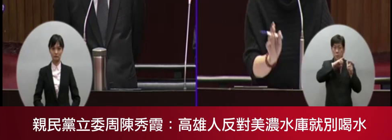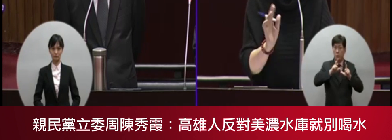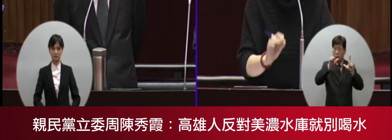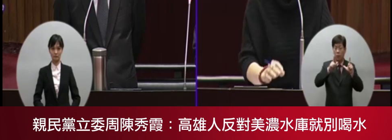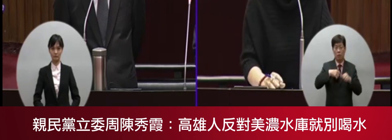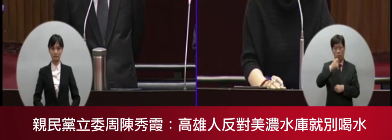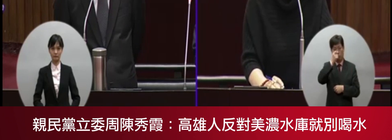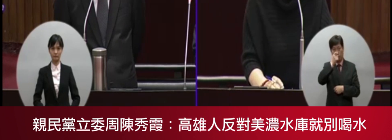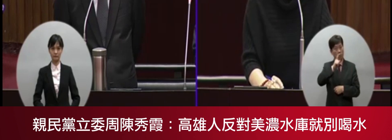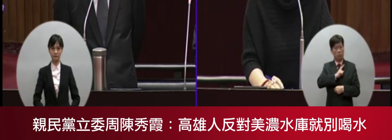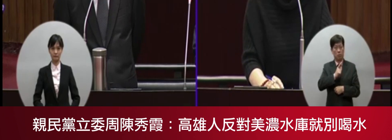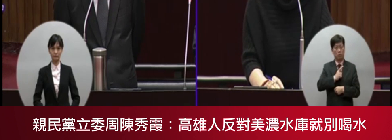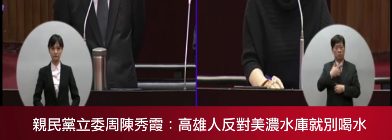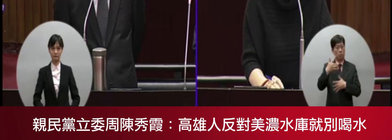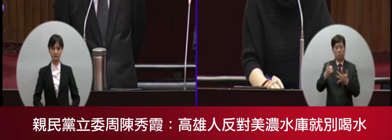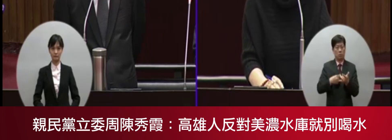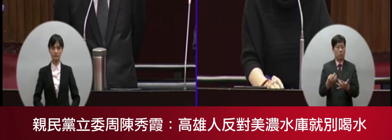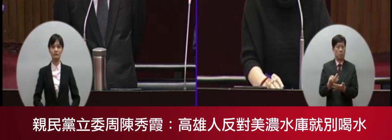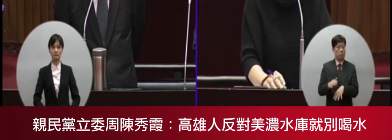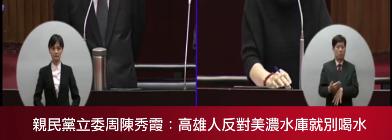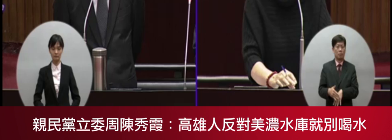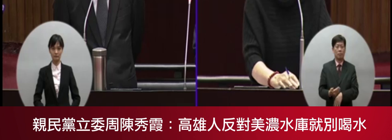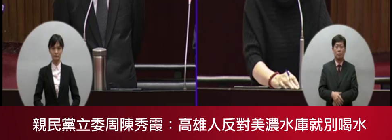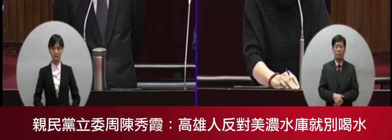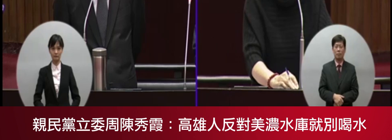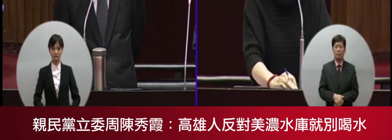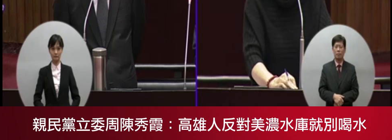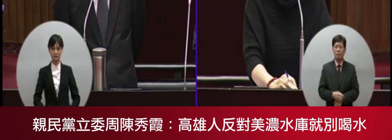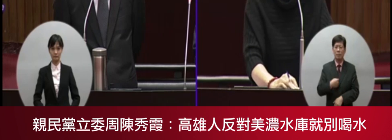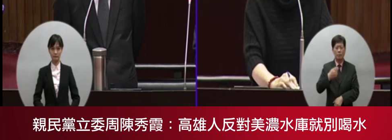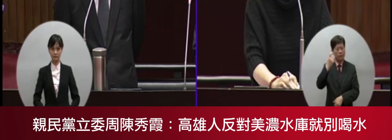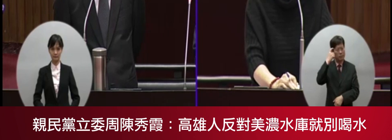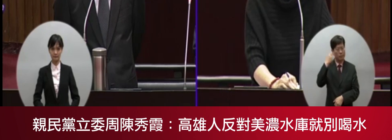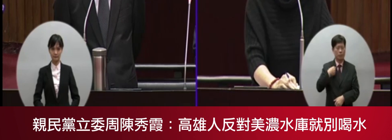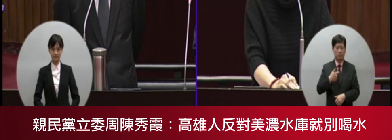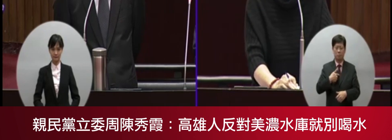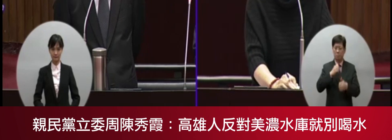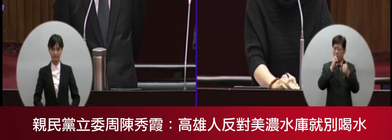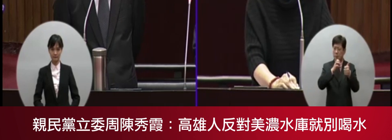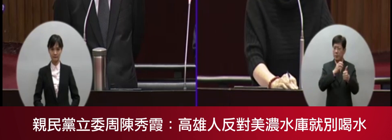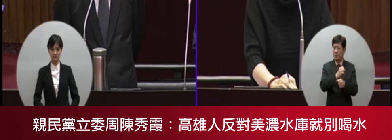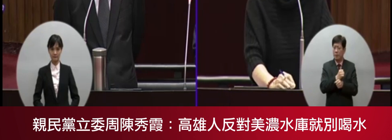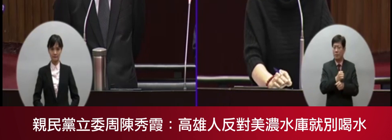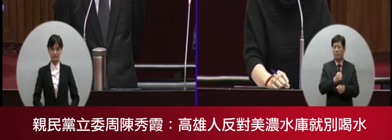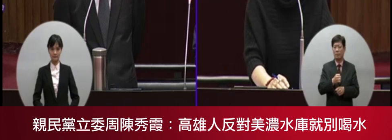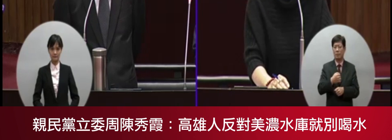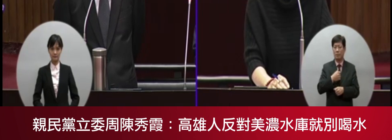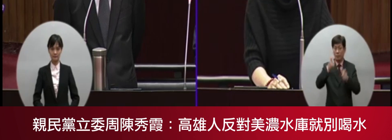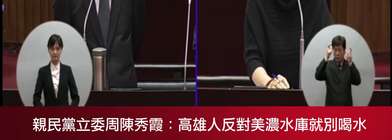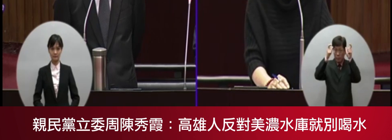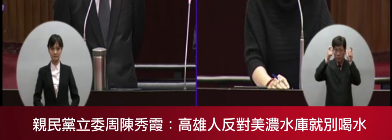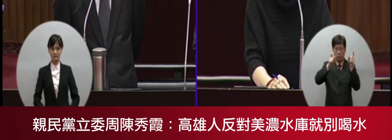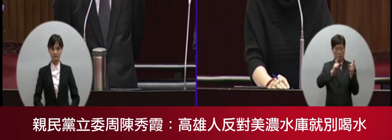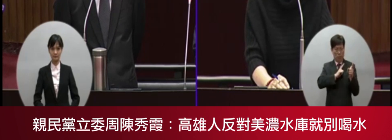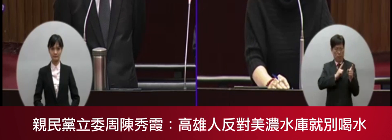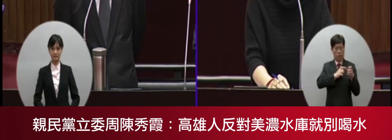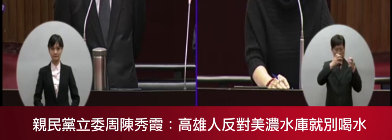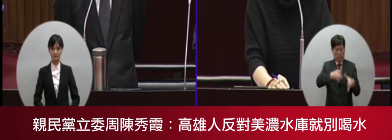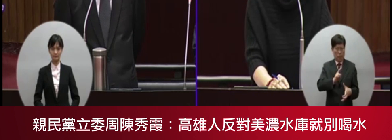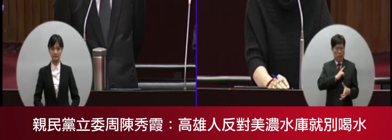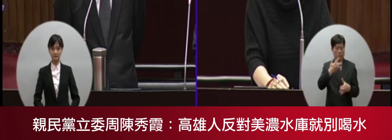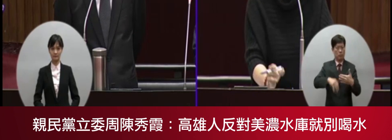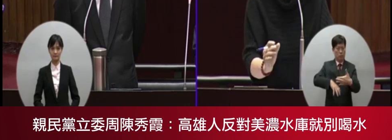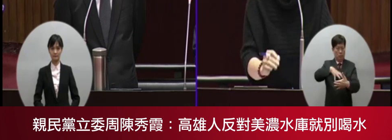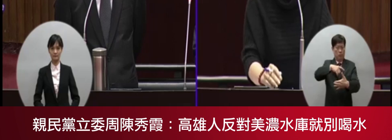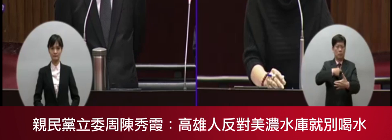的话，台南其实没有缺水的问题。所以我是建议啦，高雄地区还是要新建自己的